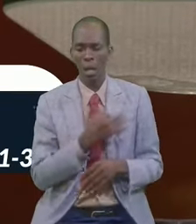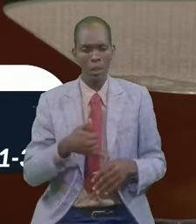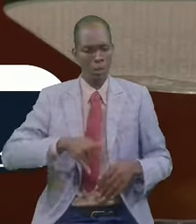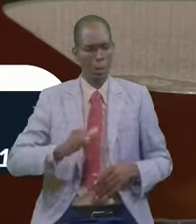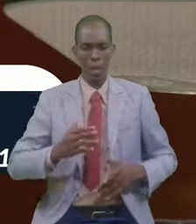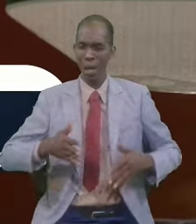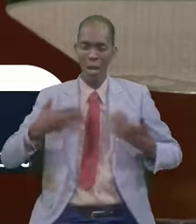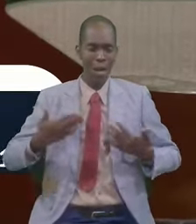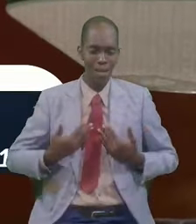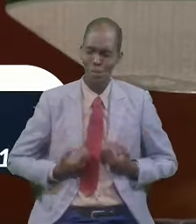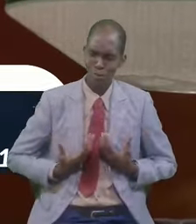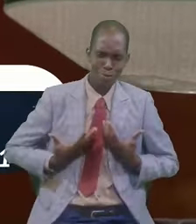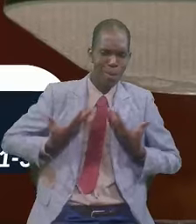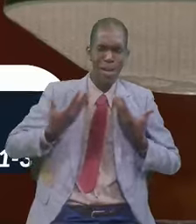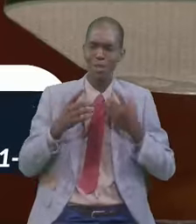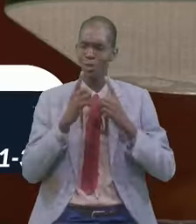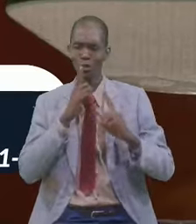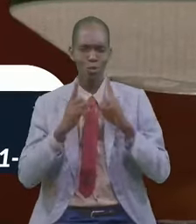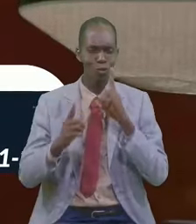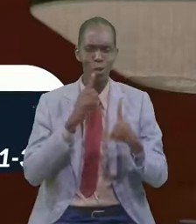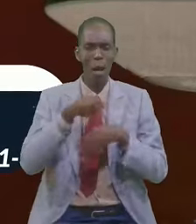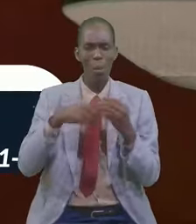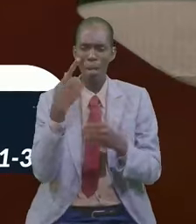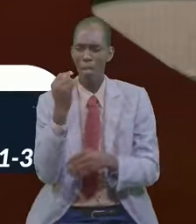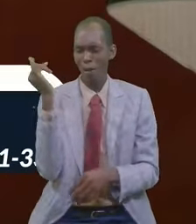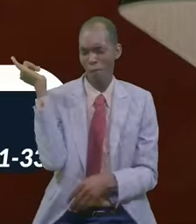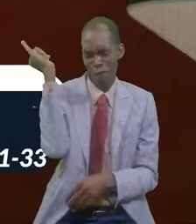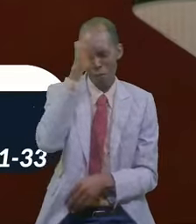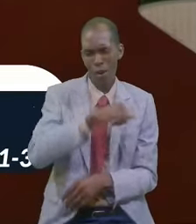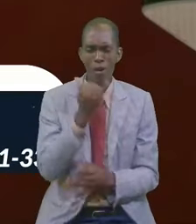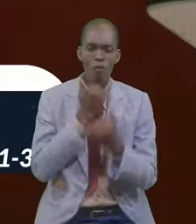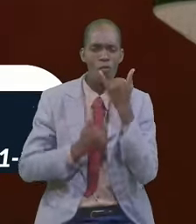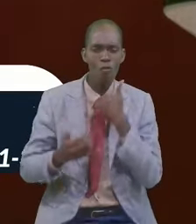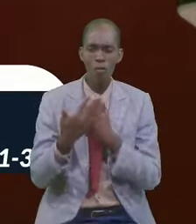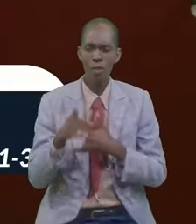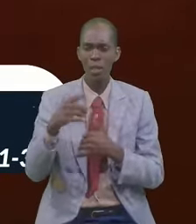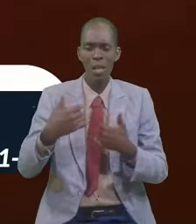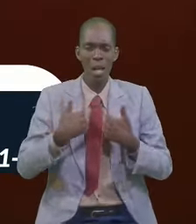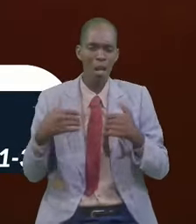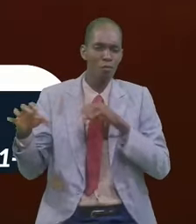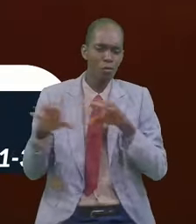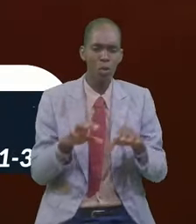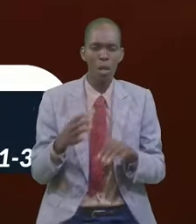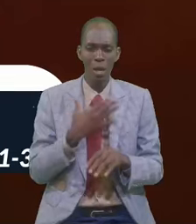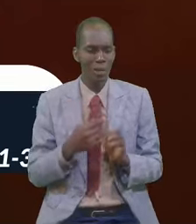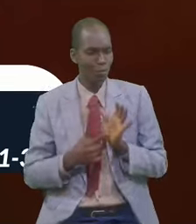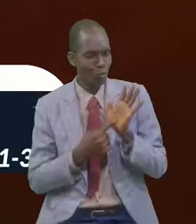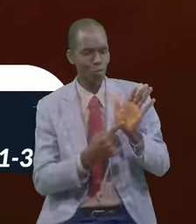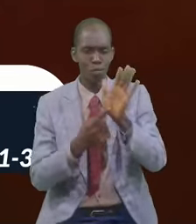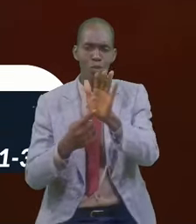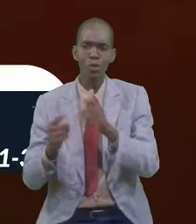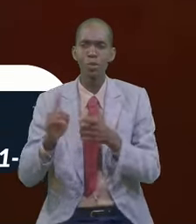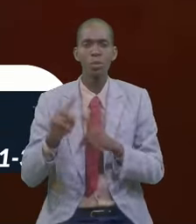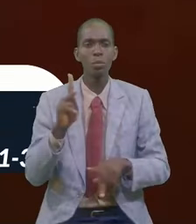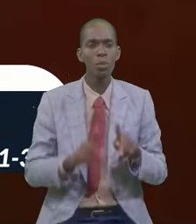disent. Ils parlent, ils disent des choses insensées qu'ils ont fait.